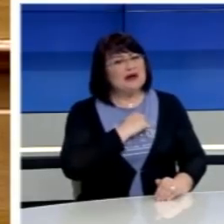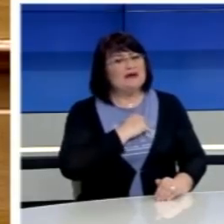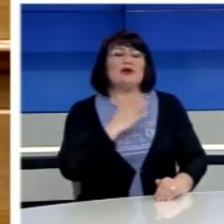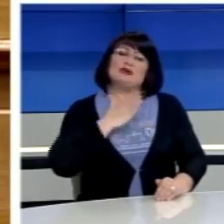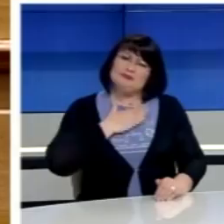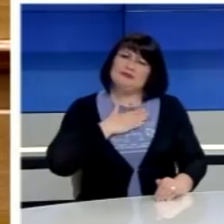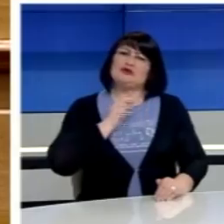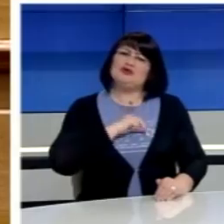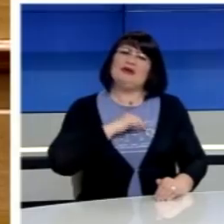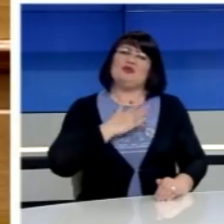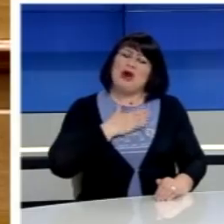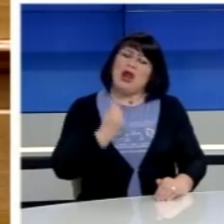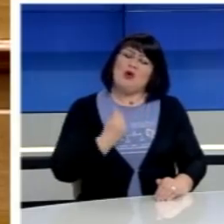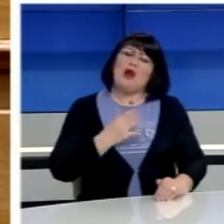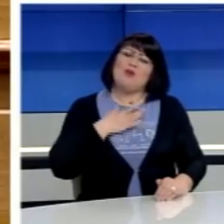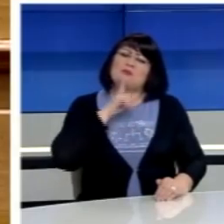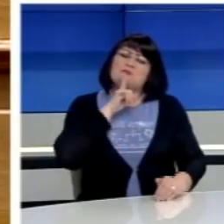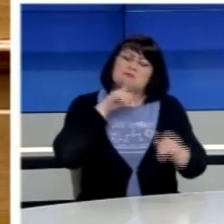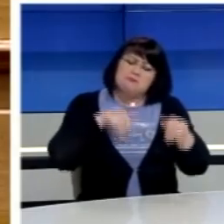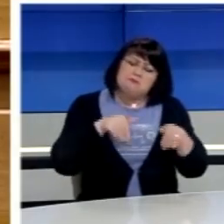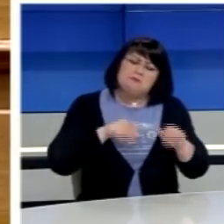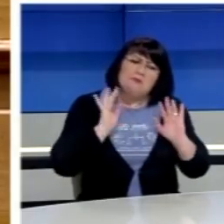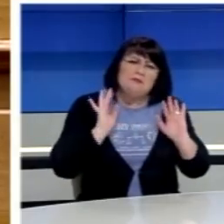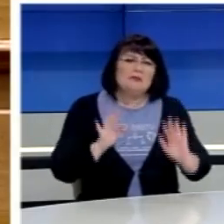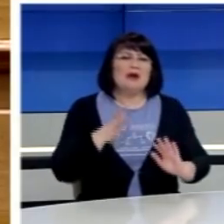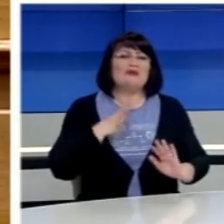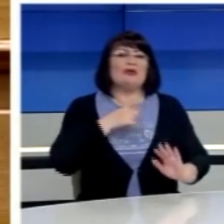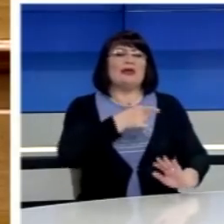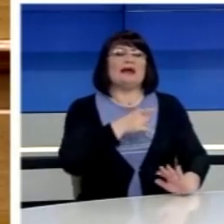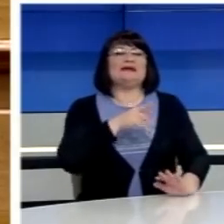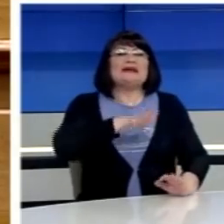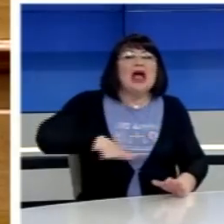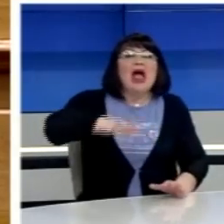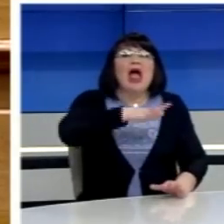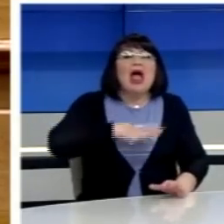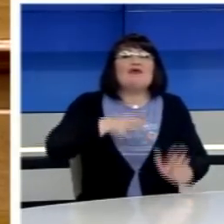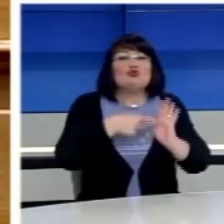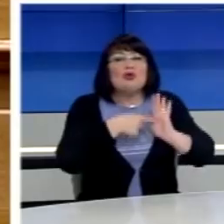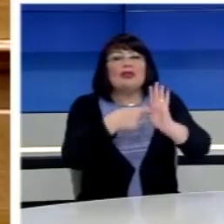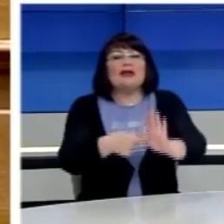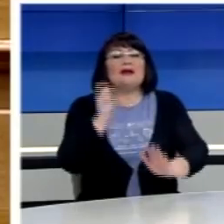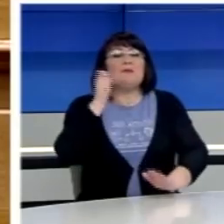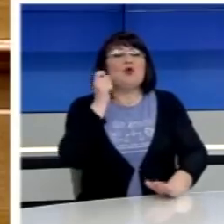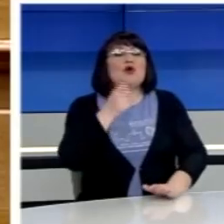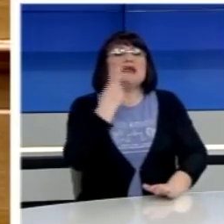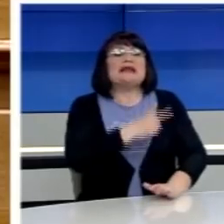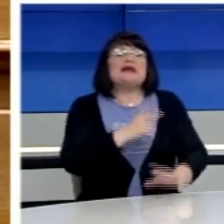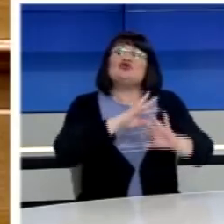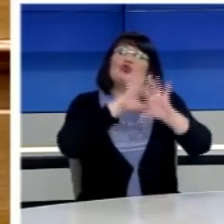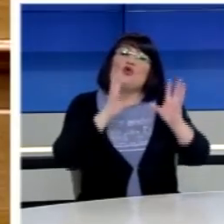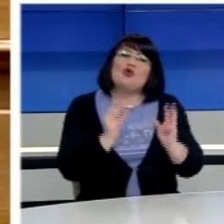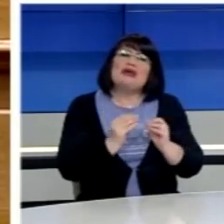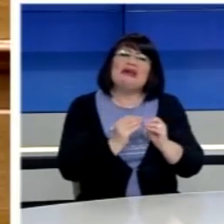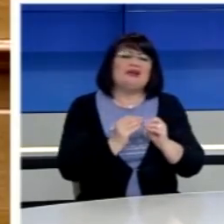το δικό του συμφέρον. Και όλα αυτά βεβαίως συνιστούν το ταξικό περιεχόμενο της πολιτικής σας και όχι γενικά